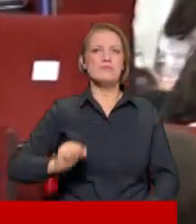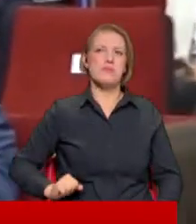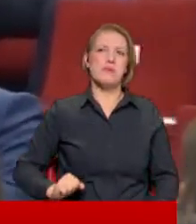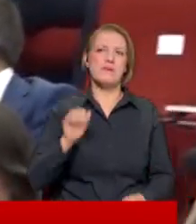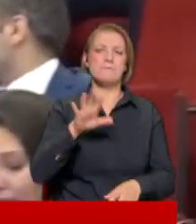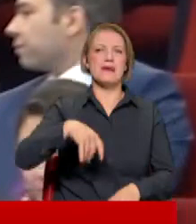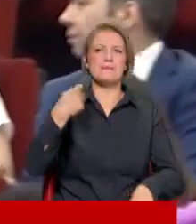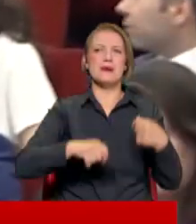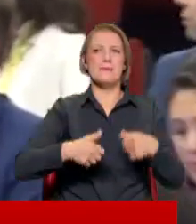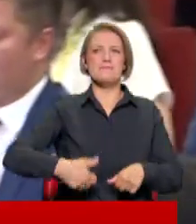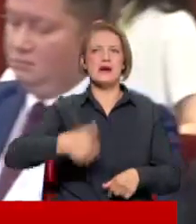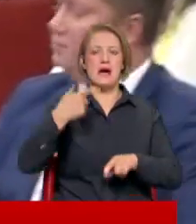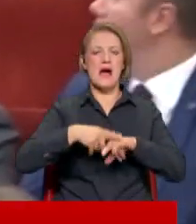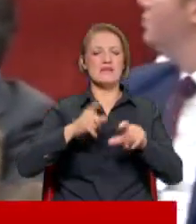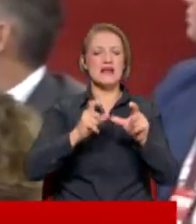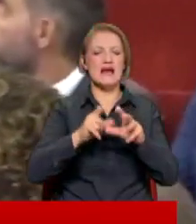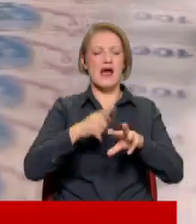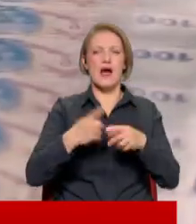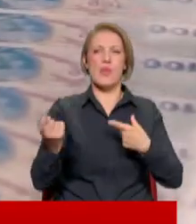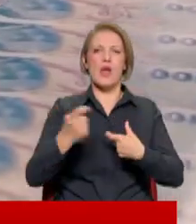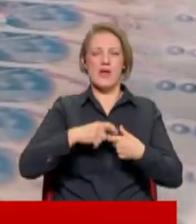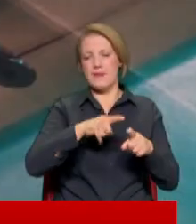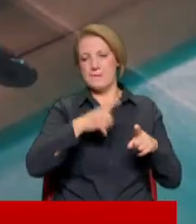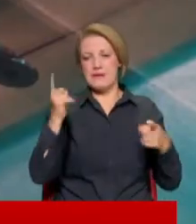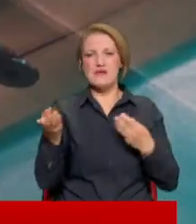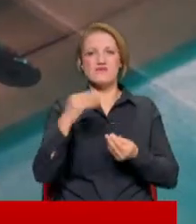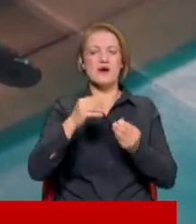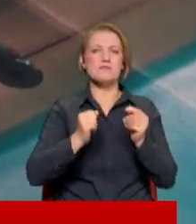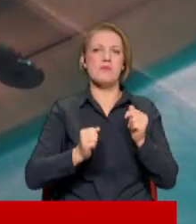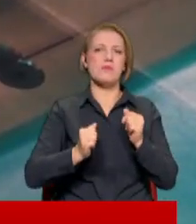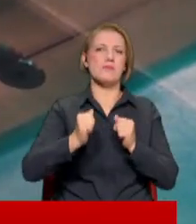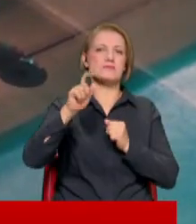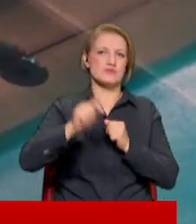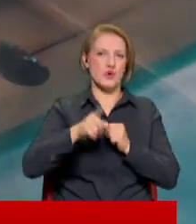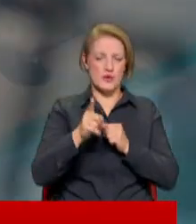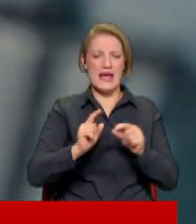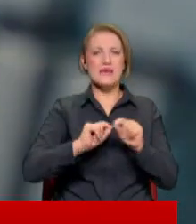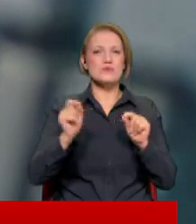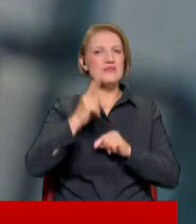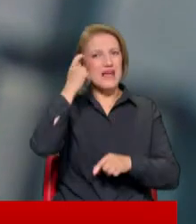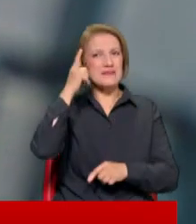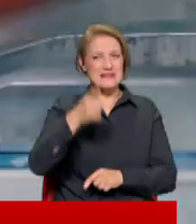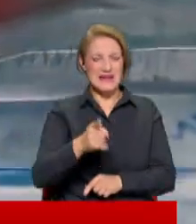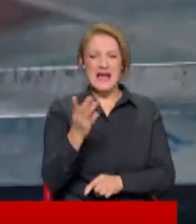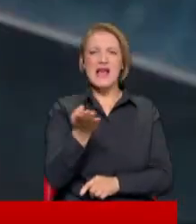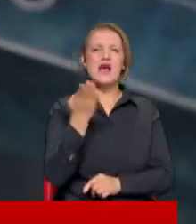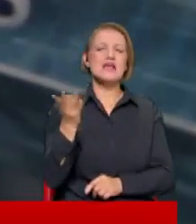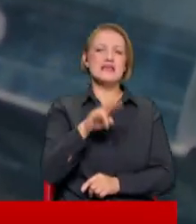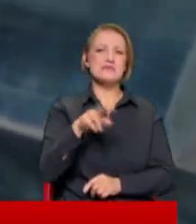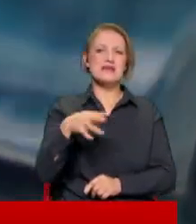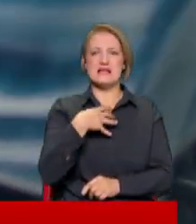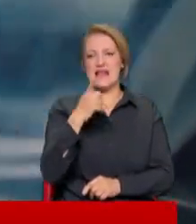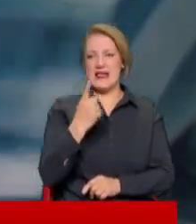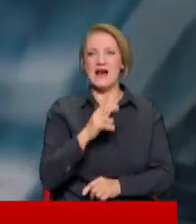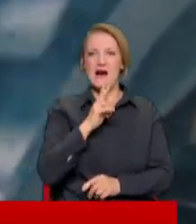Merkez Bankası'nın başkanlığına Hafize Gaye Erkan atandığından beri faiz artışı yapıyor banka. Ekonomistlerin öngörüsü 22 Haziran'daki ilk